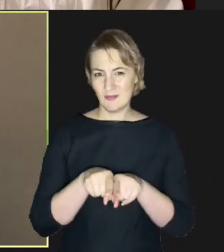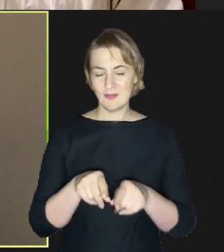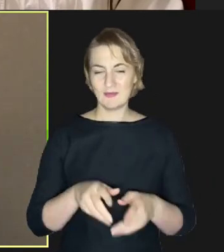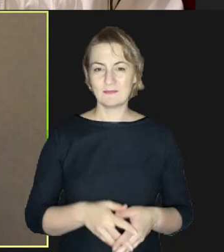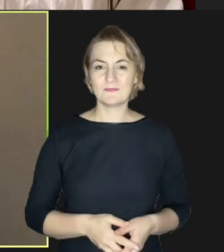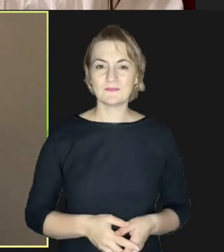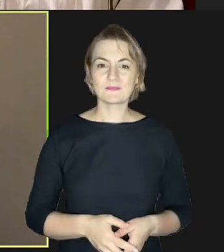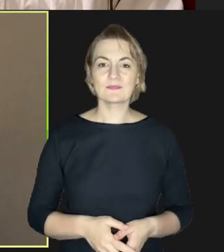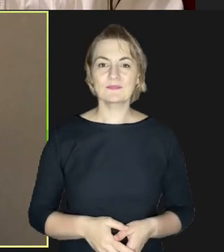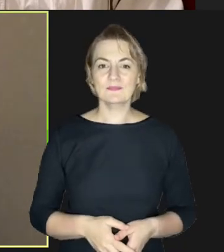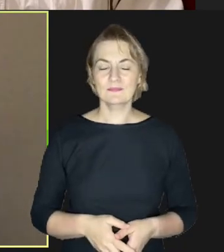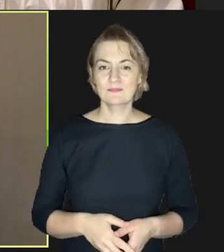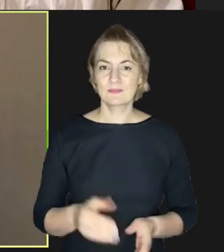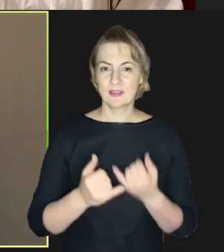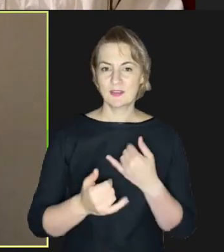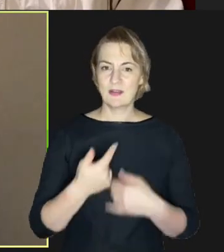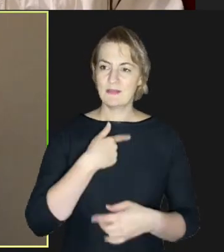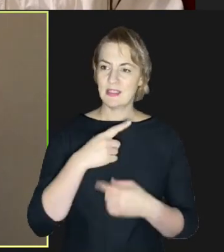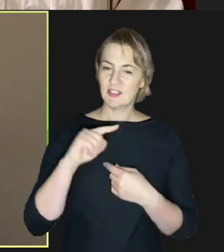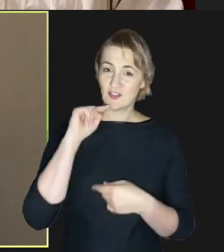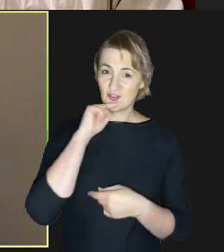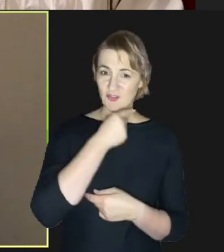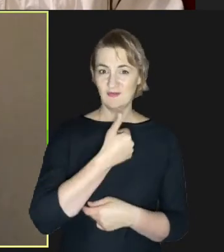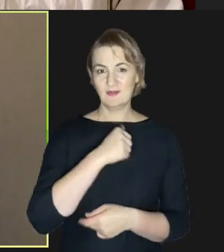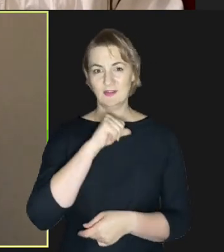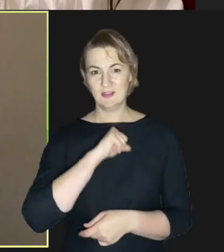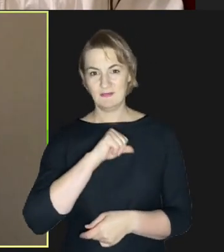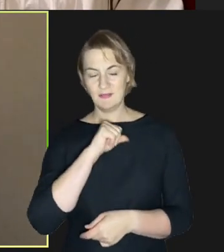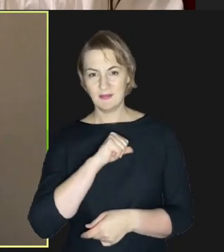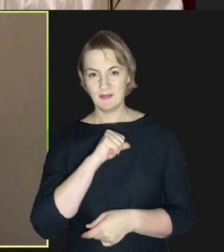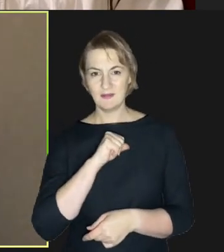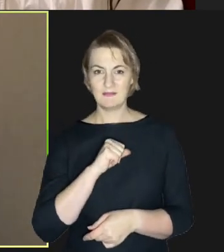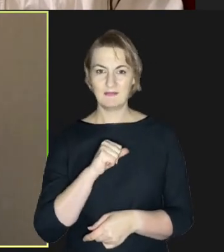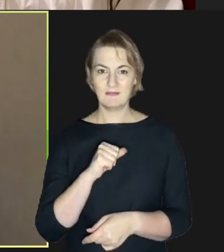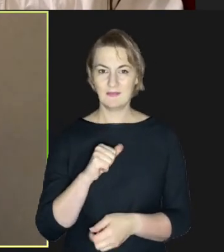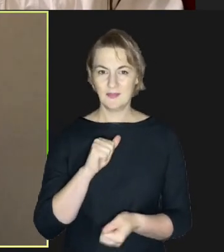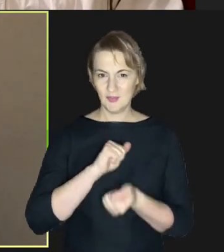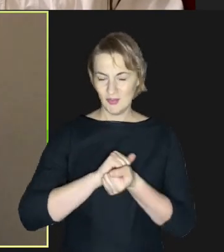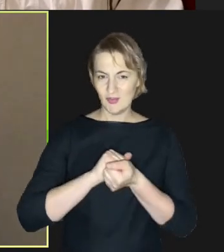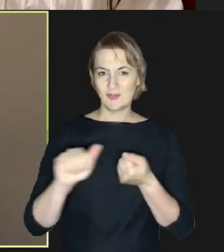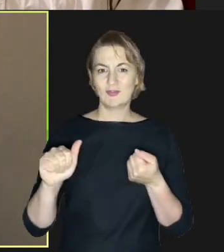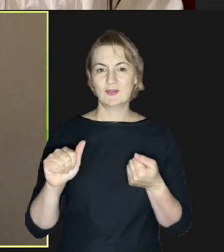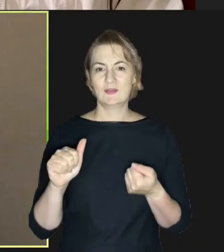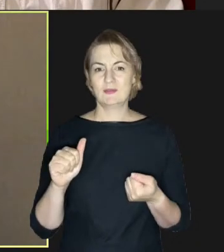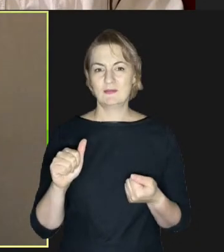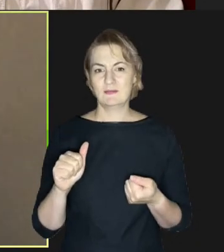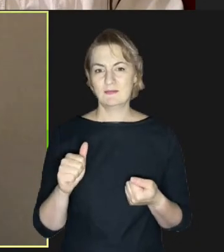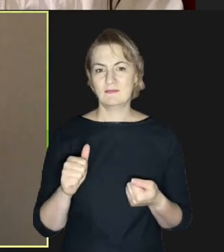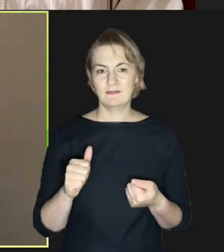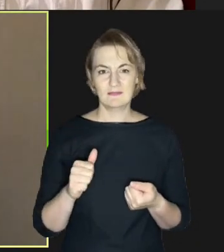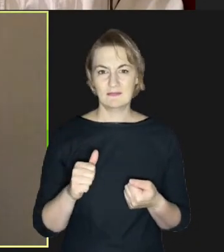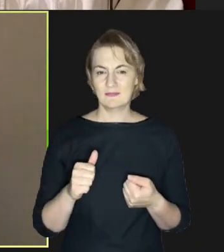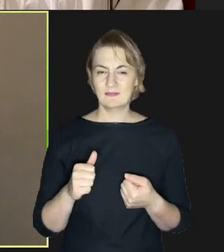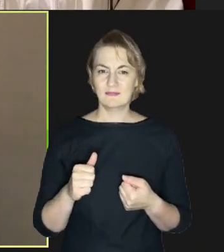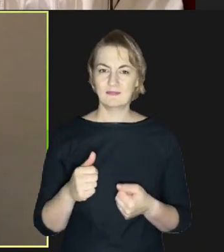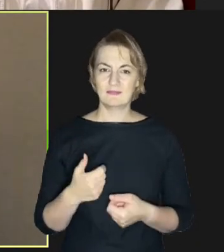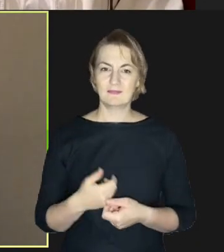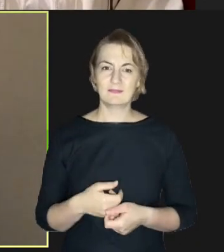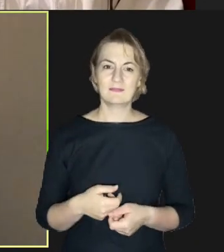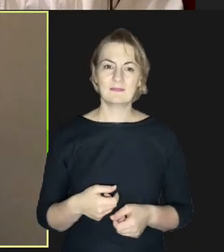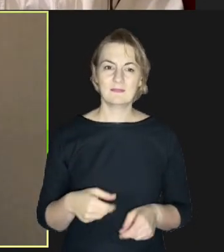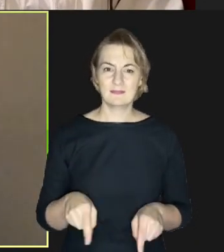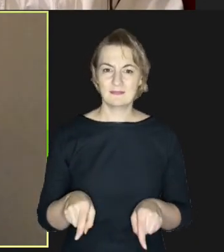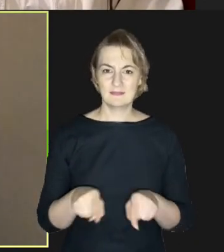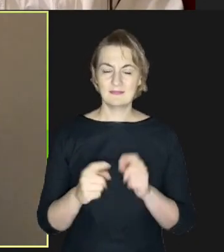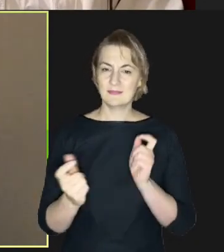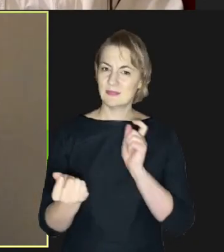Jeśli siebie w jakiś sposób uszkadzamy, prawda, i jesteśmy autoagresywni wobec tego cudu,